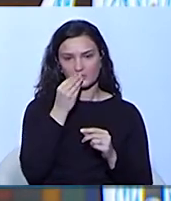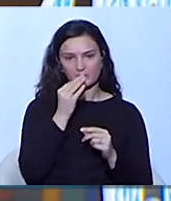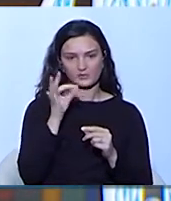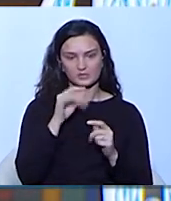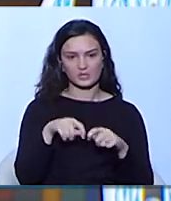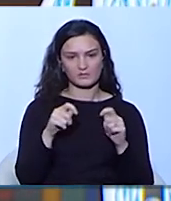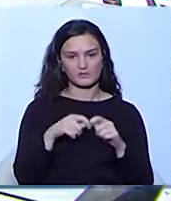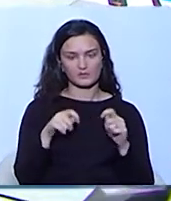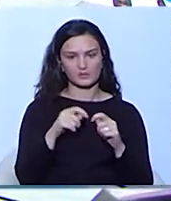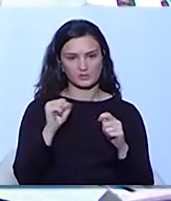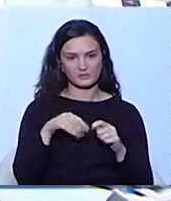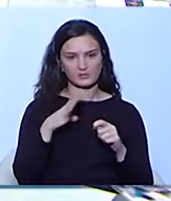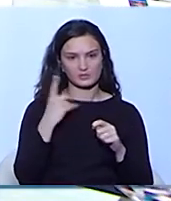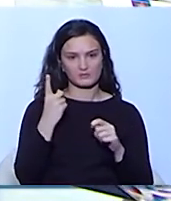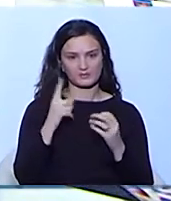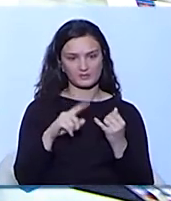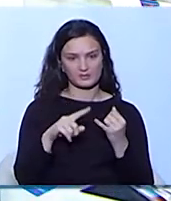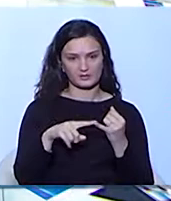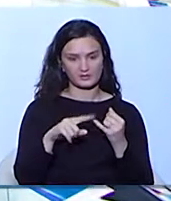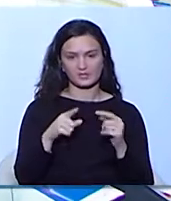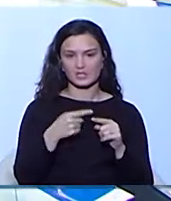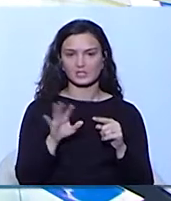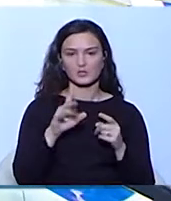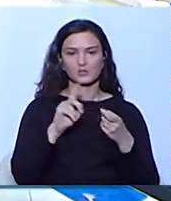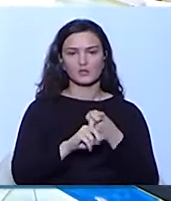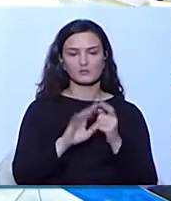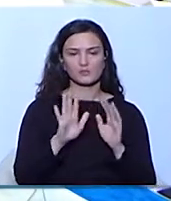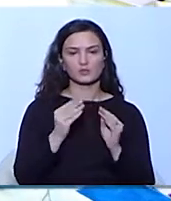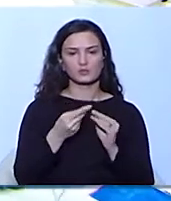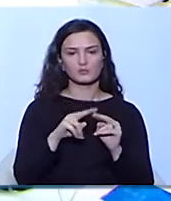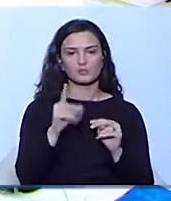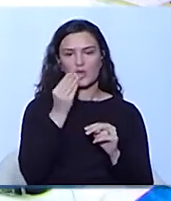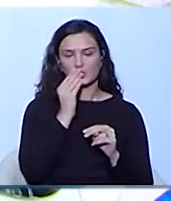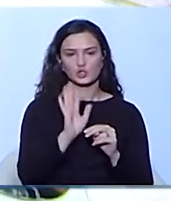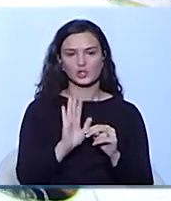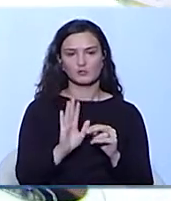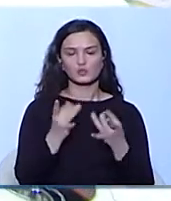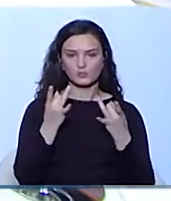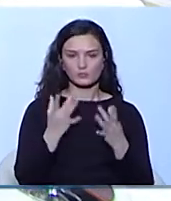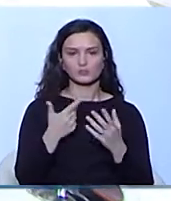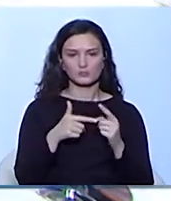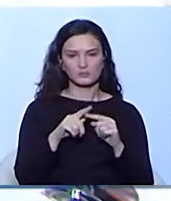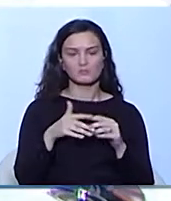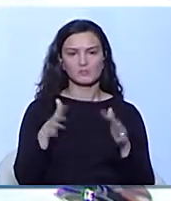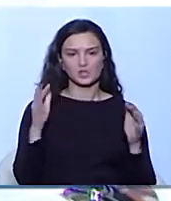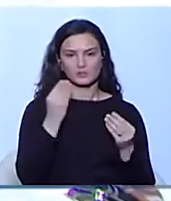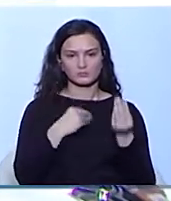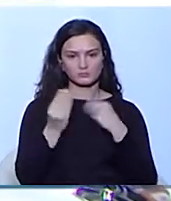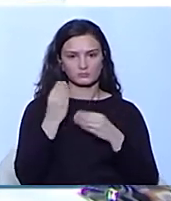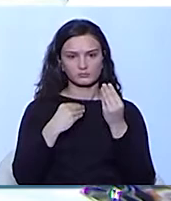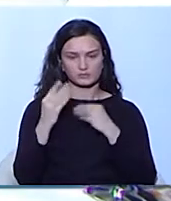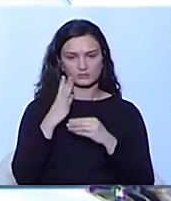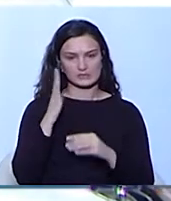რუტინაში დარღვევა შეიძლება იყოს ერთი მახასიათებელი და ეს არ უკავშირდება მხოლოდ იმას, რომ არ ჭამს, შეიძლება უფრო მეტი რაოდენობის საკვებს